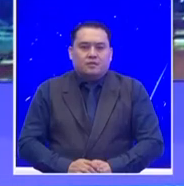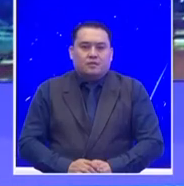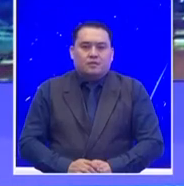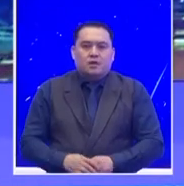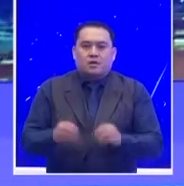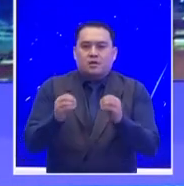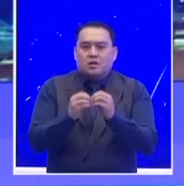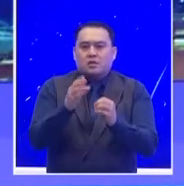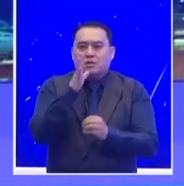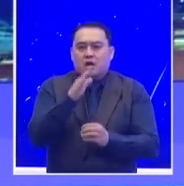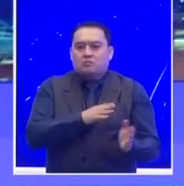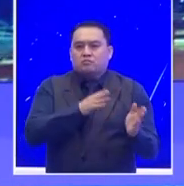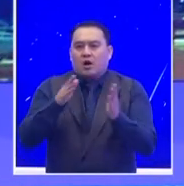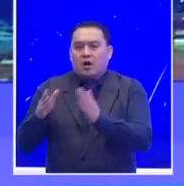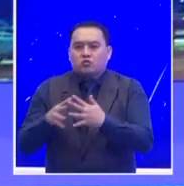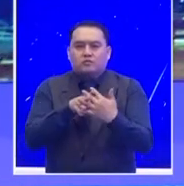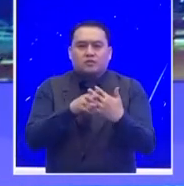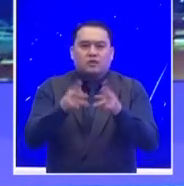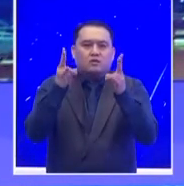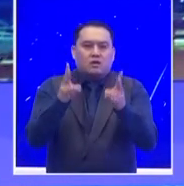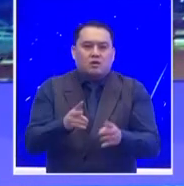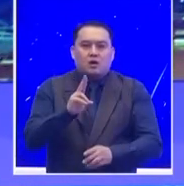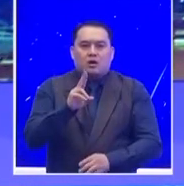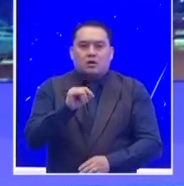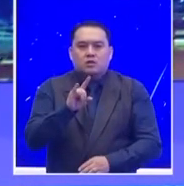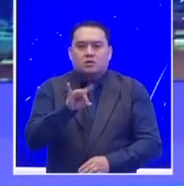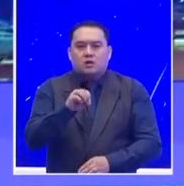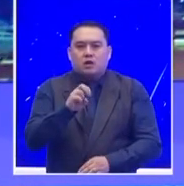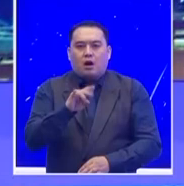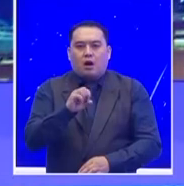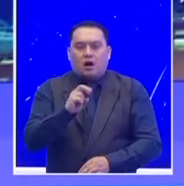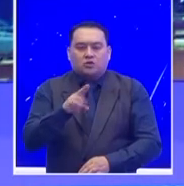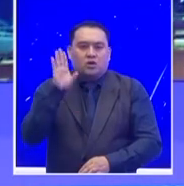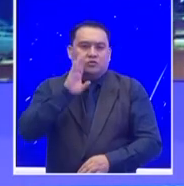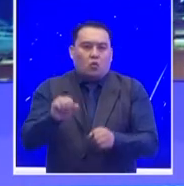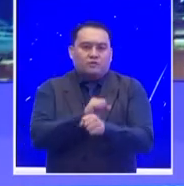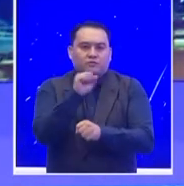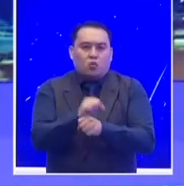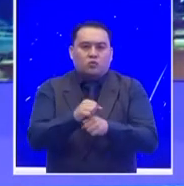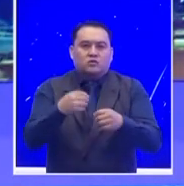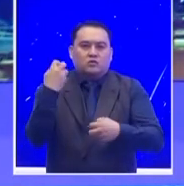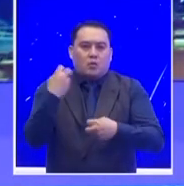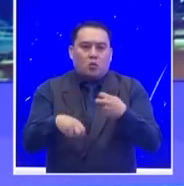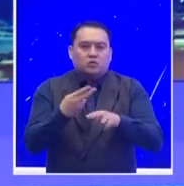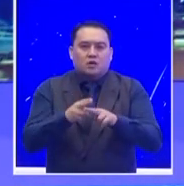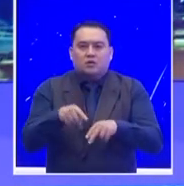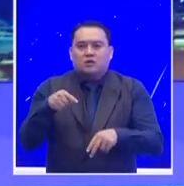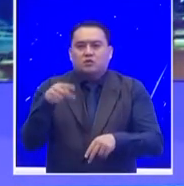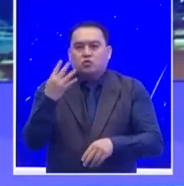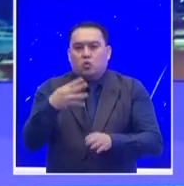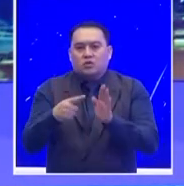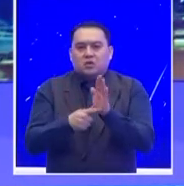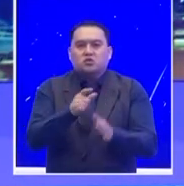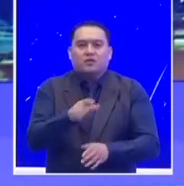10 лет прошло с момента трагедии в селе Козлагаш. В результате прорыва плотины погибли 47 человек. Еще тысячи остались без дома и